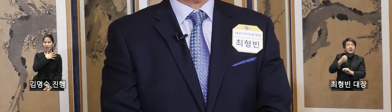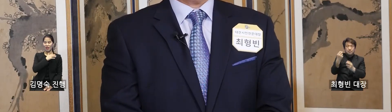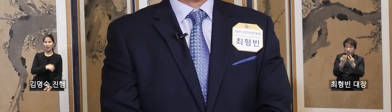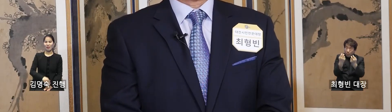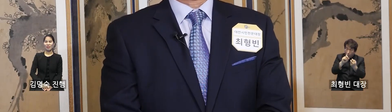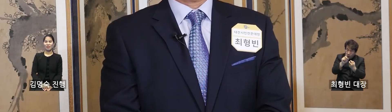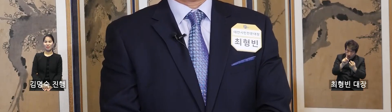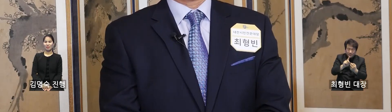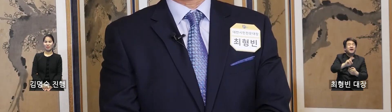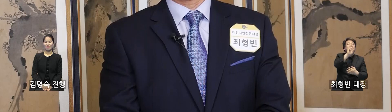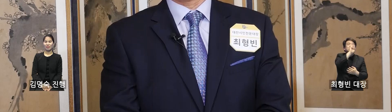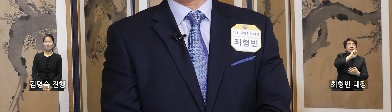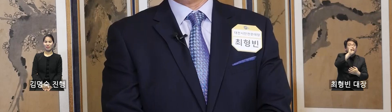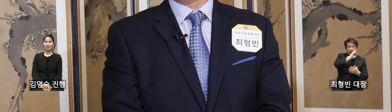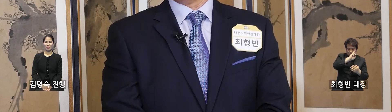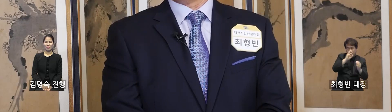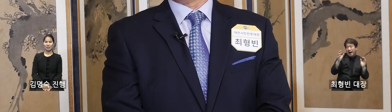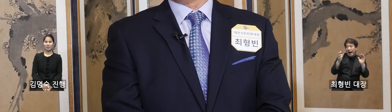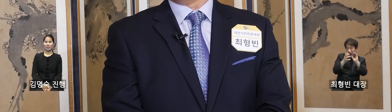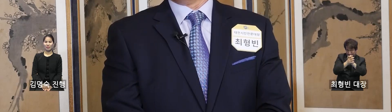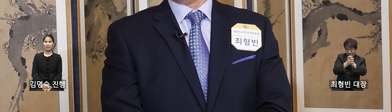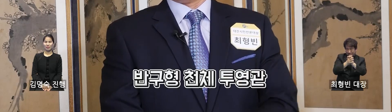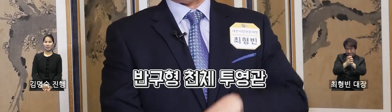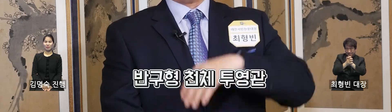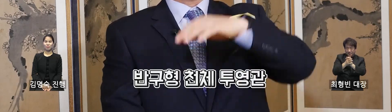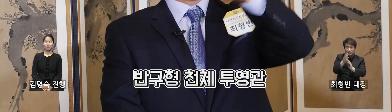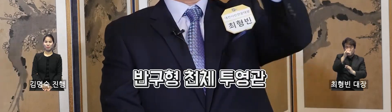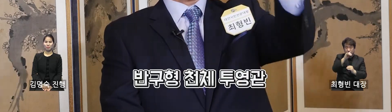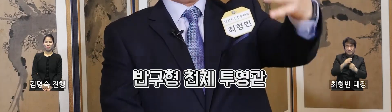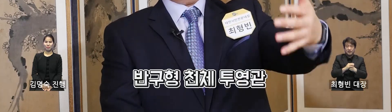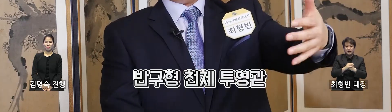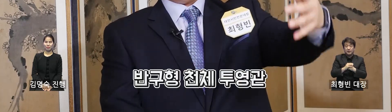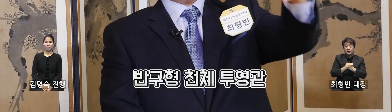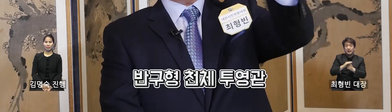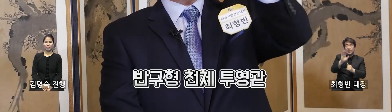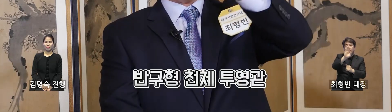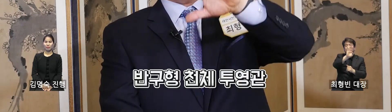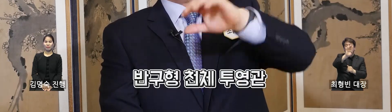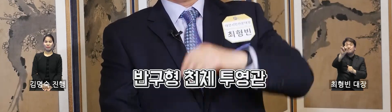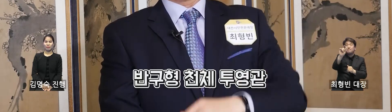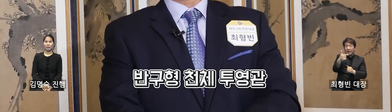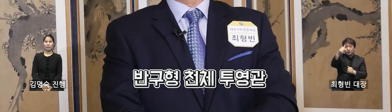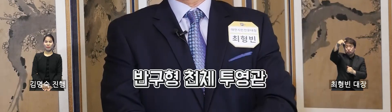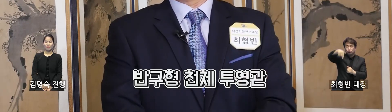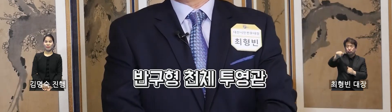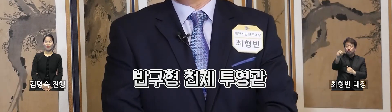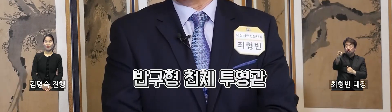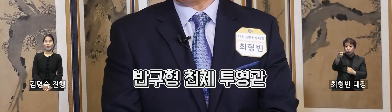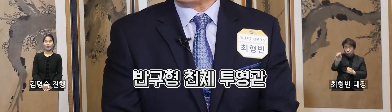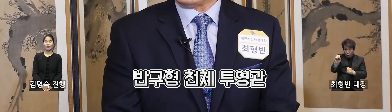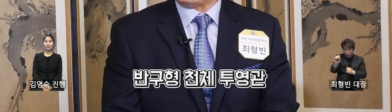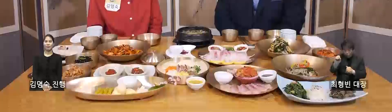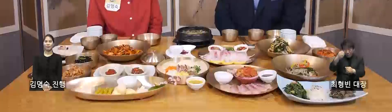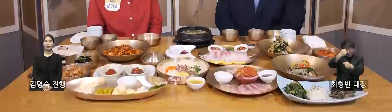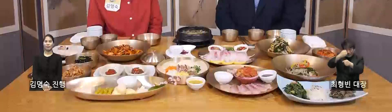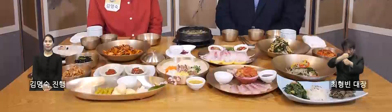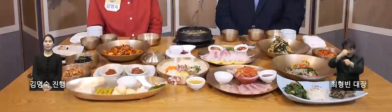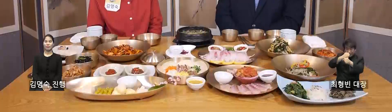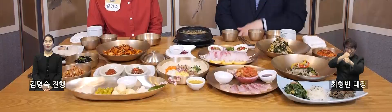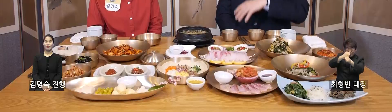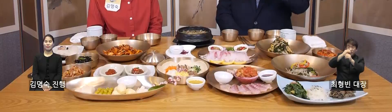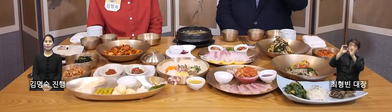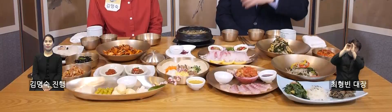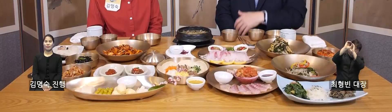되니까 그래서 저희들이 이제 천체투영관 이라고는 반구형 짜리 방구 용으로 만들어진 첫째 체험관이 있습니다